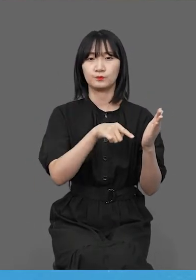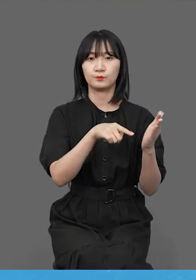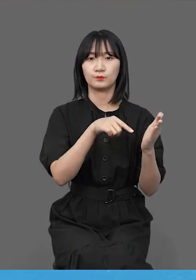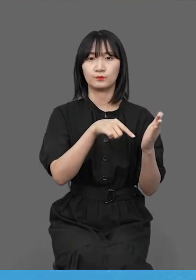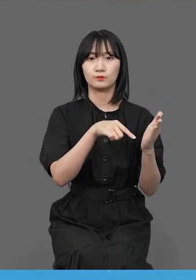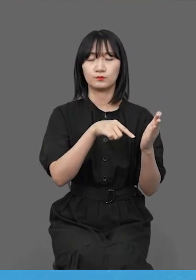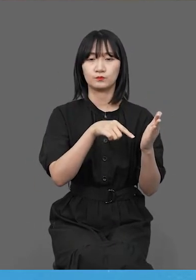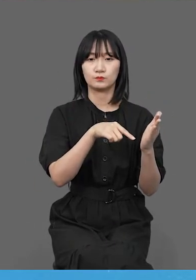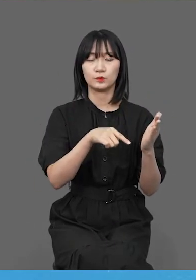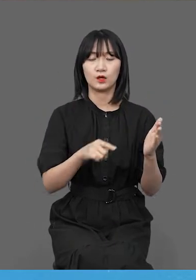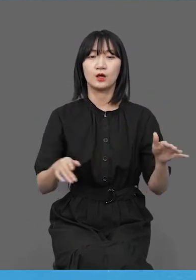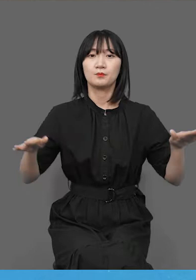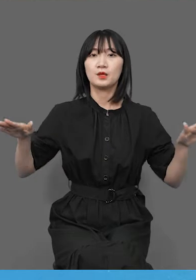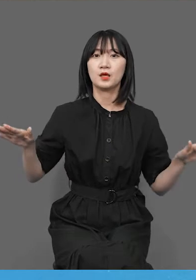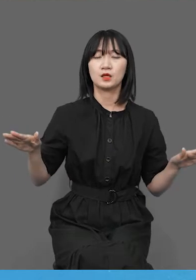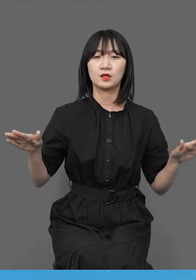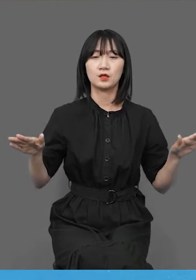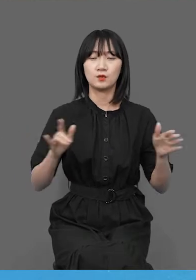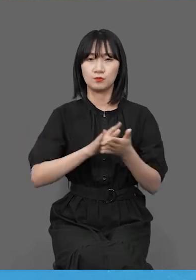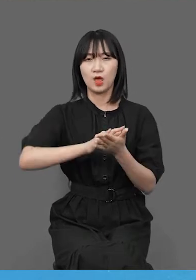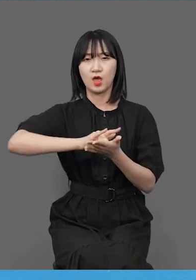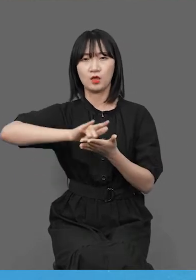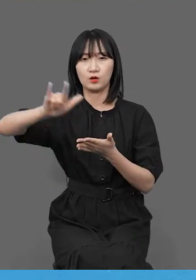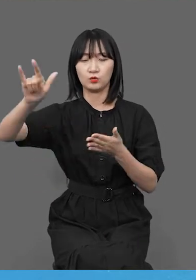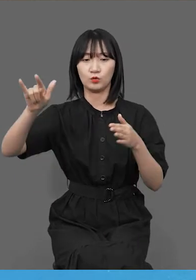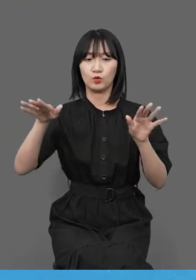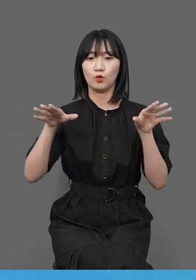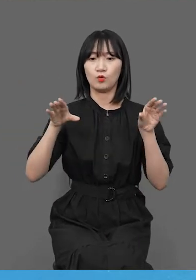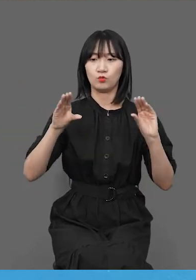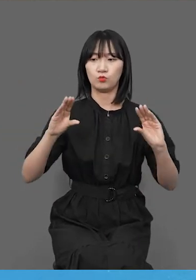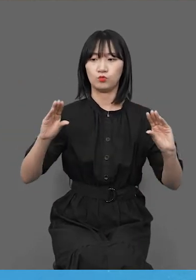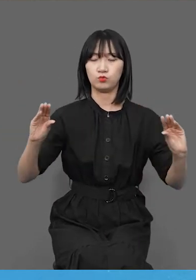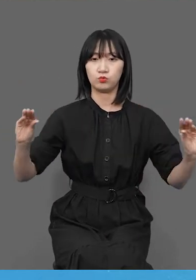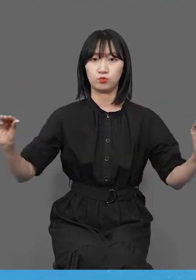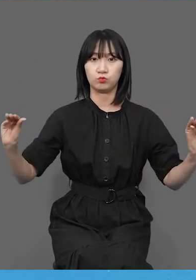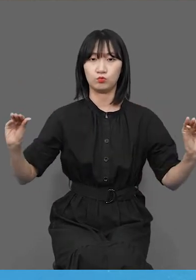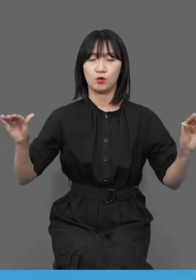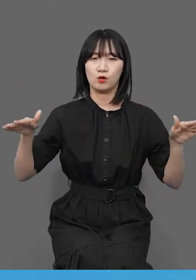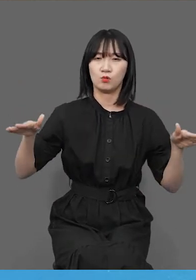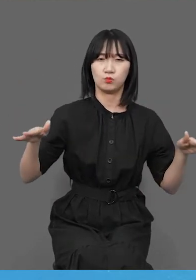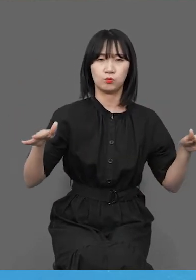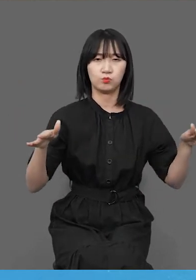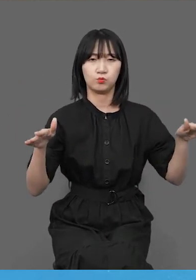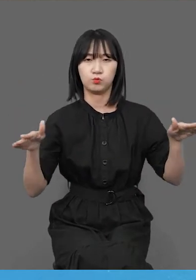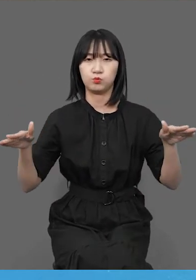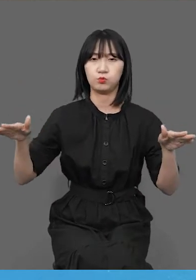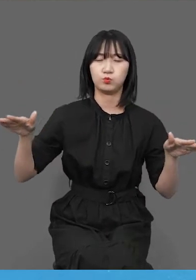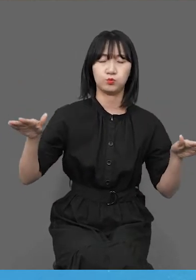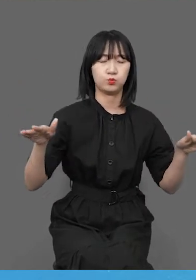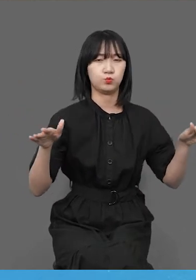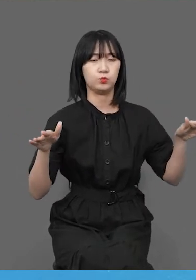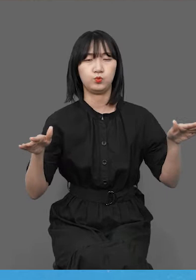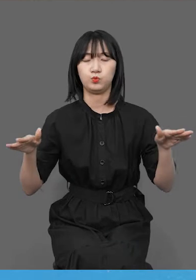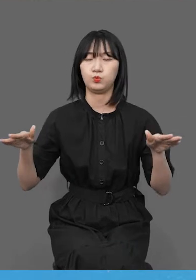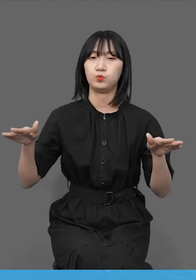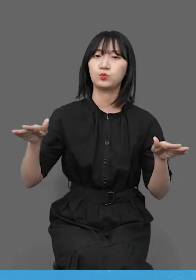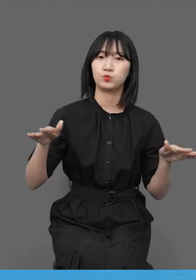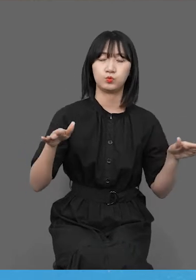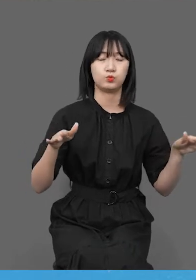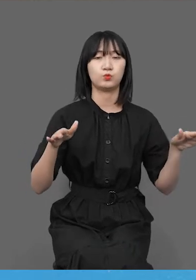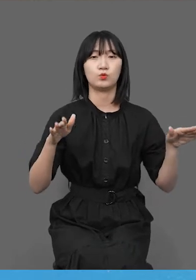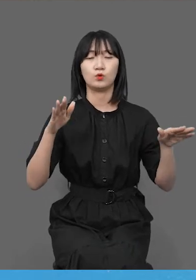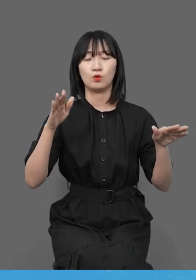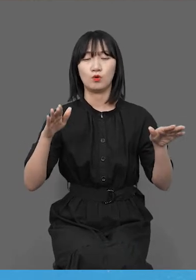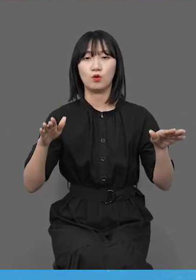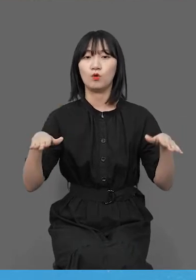저렇게 돼야지. 우리 비행기 날개도 한쪽이 좀 두껍고 갈수록 얇아지잖아요. 그래야 얘 양력을 받고 비행 능력을 갖게 되는 잘